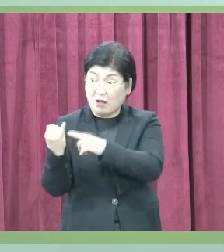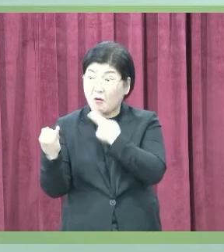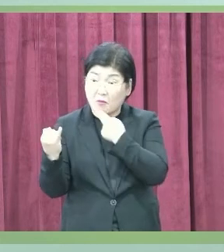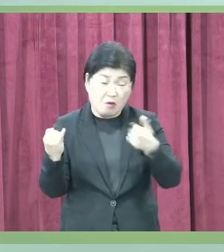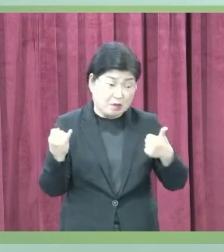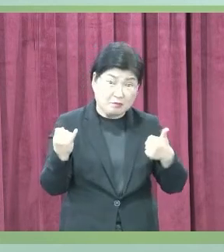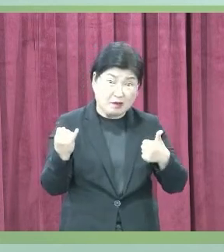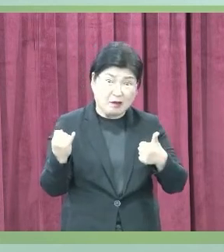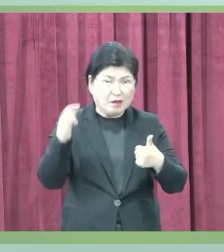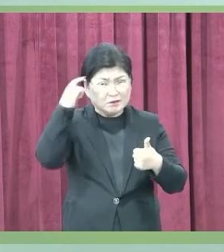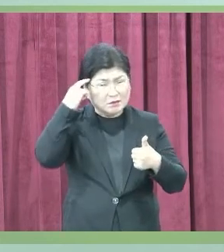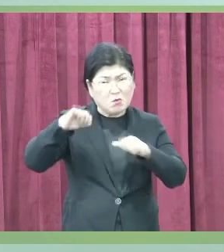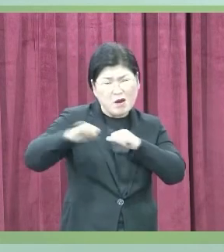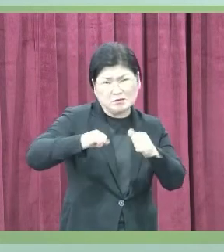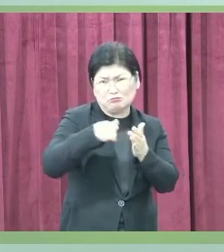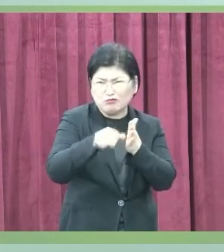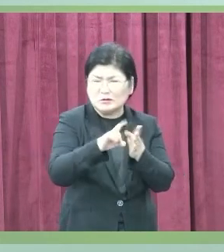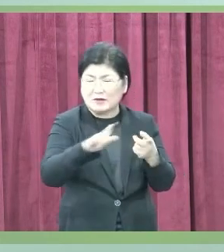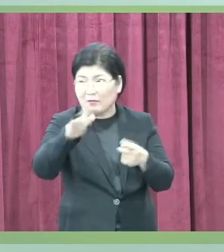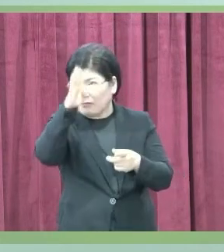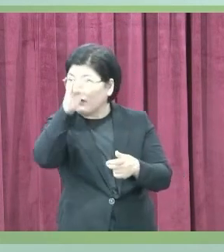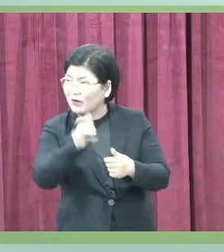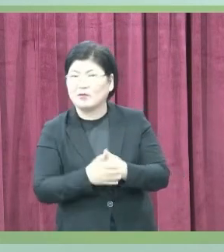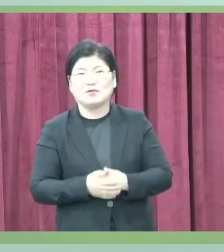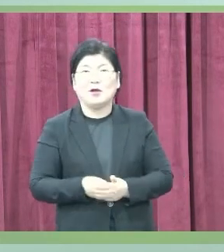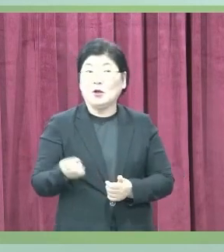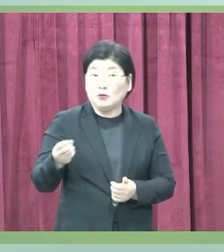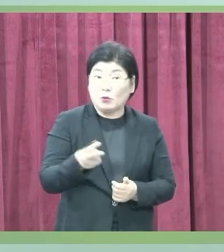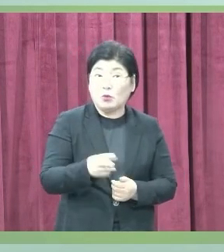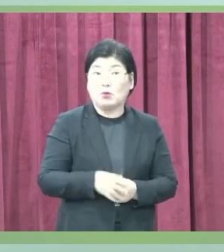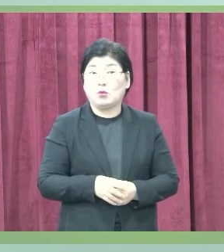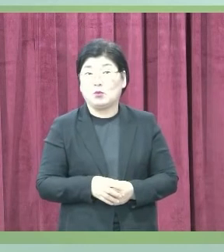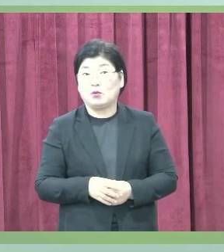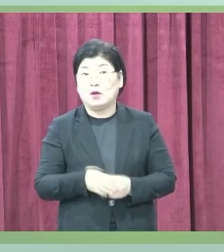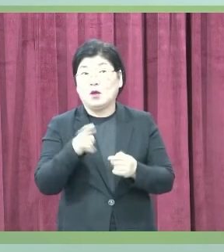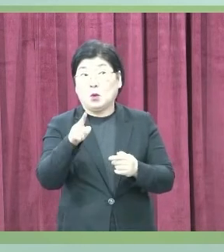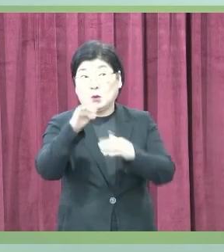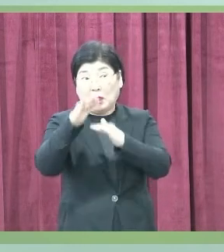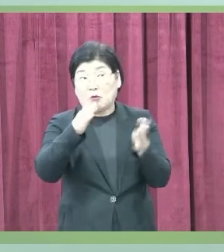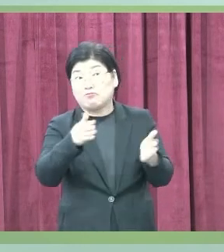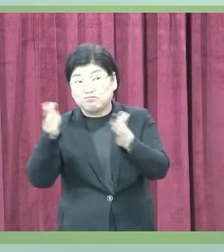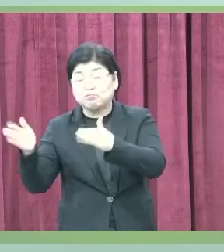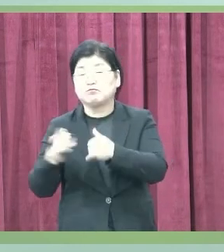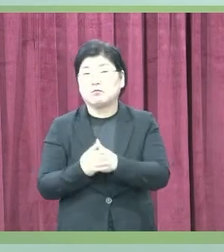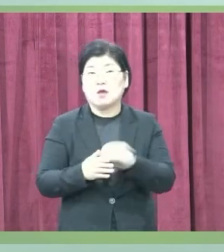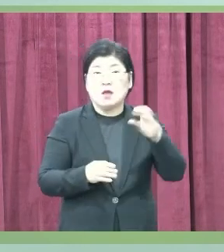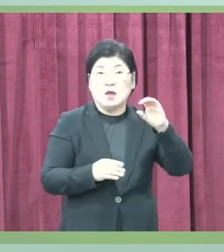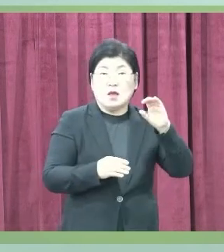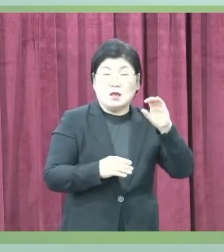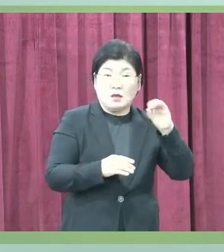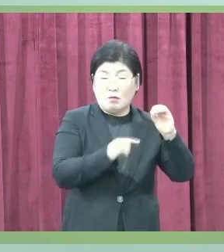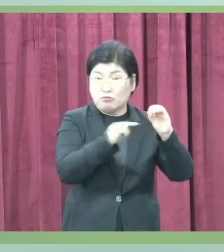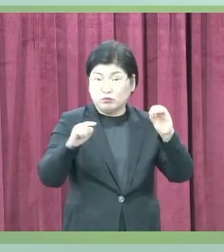정신활성 물질에 대한 게 있고요. 그 다음에 요건 통과하겠습니다. 그래서 0에서